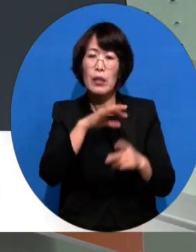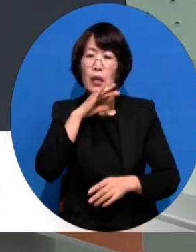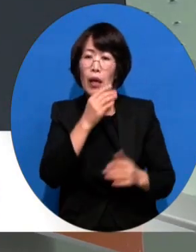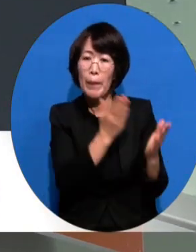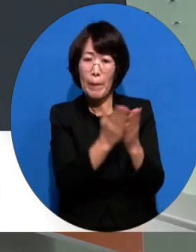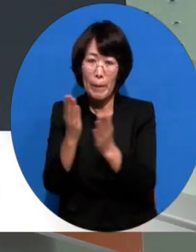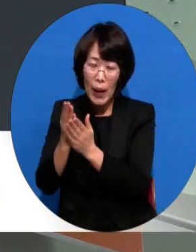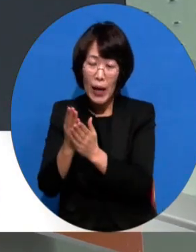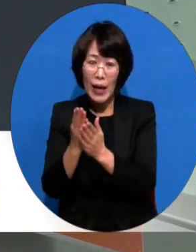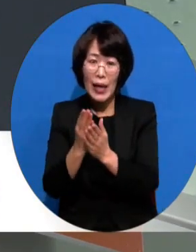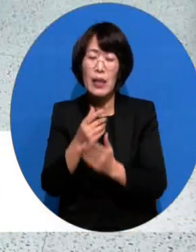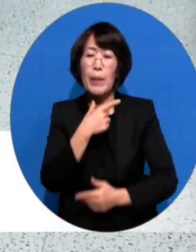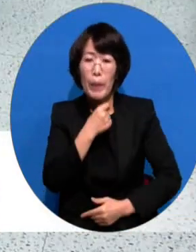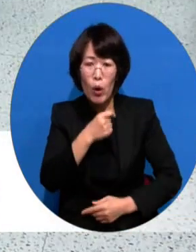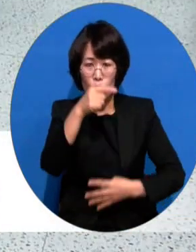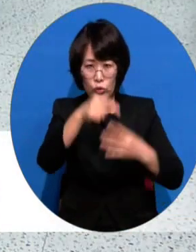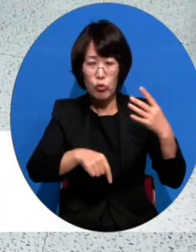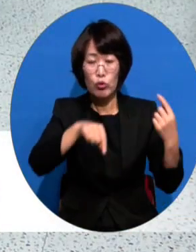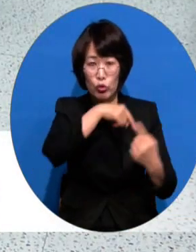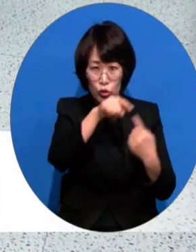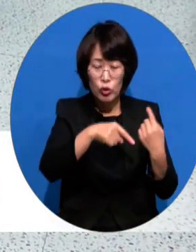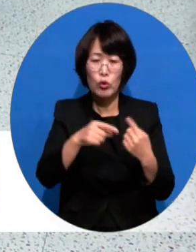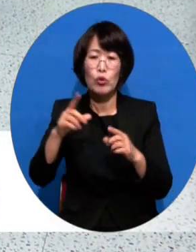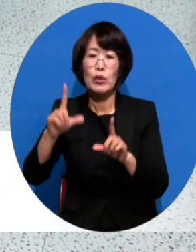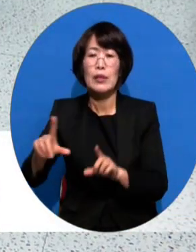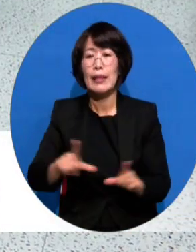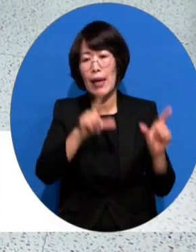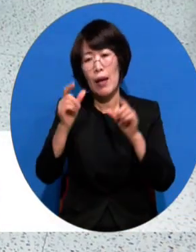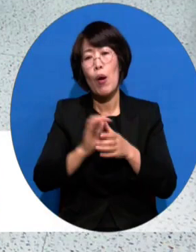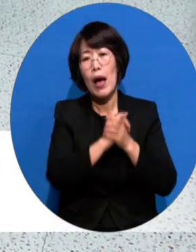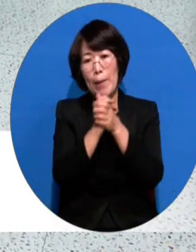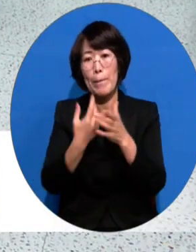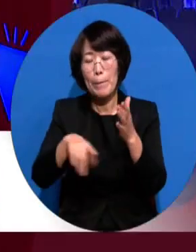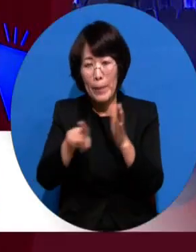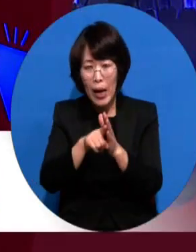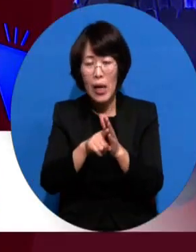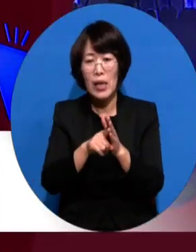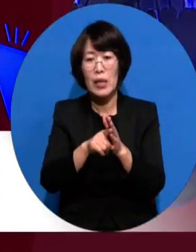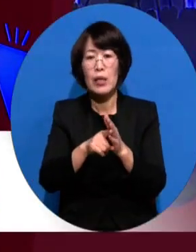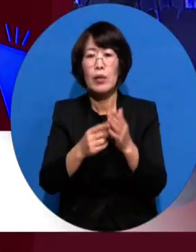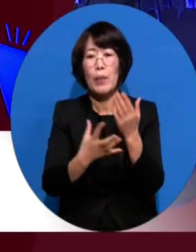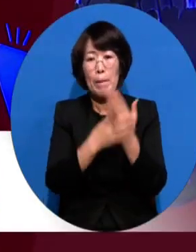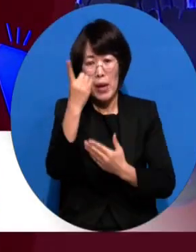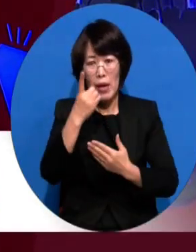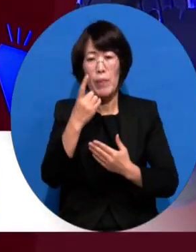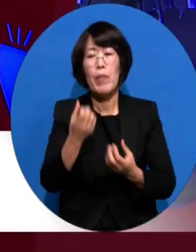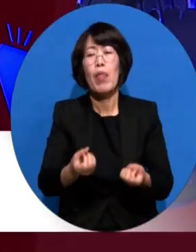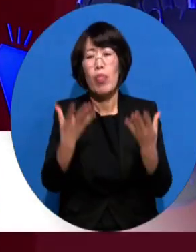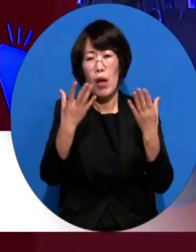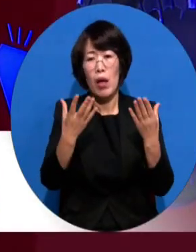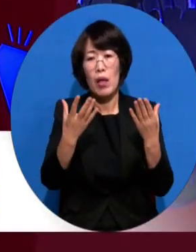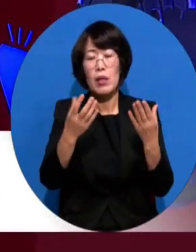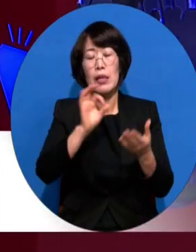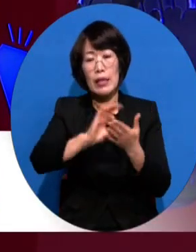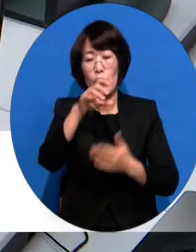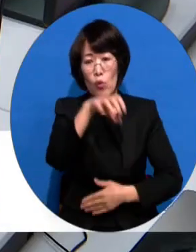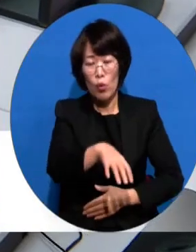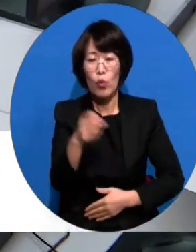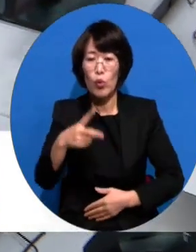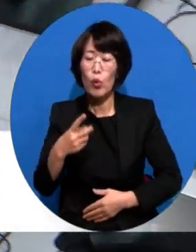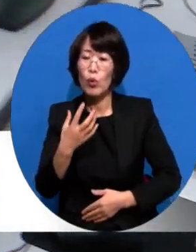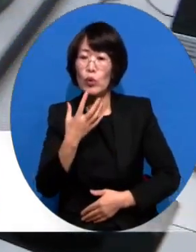연령대별 욕구에 맞는 프로그램 운영과 주민 화합을 다짐하는 한마음 행사 개최에 사용될 예정이며 순천